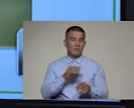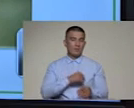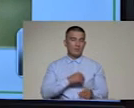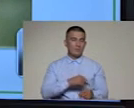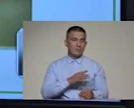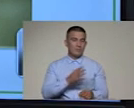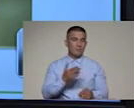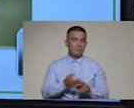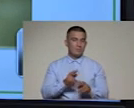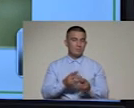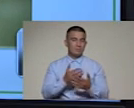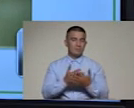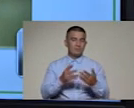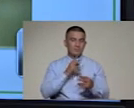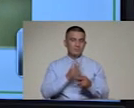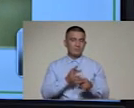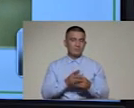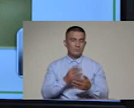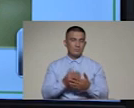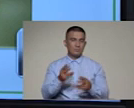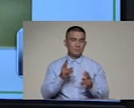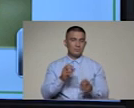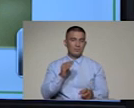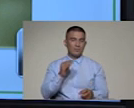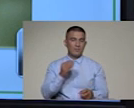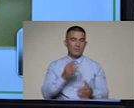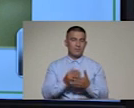bu xususiyat metallarning fizik